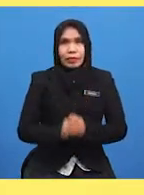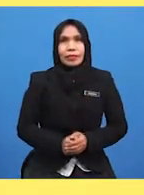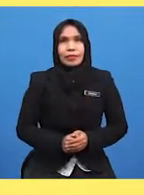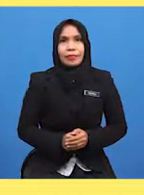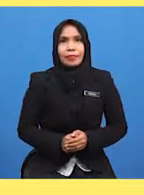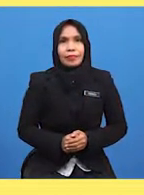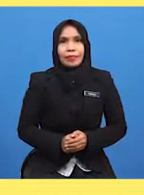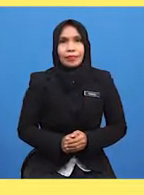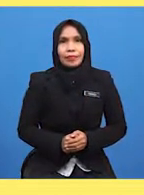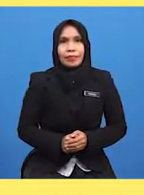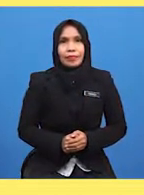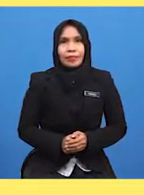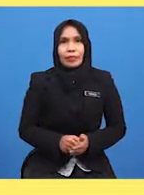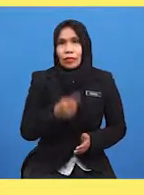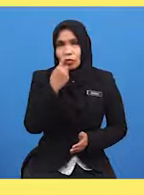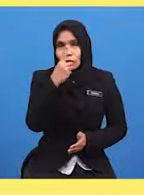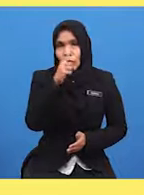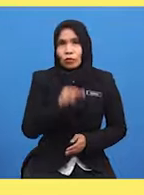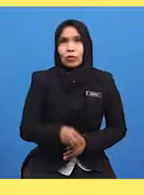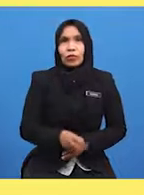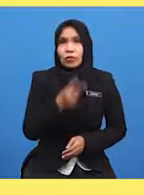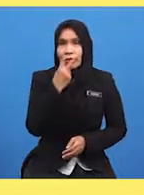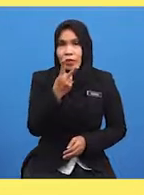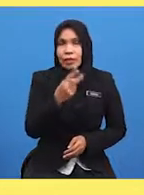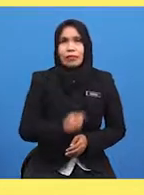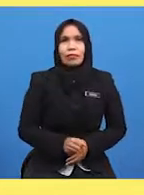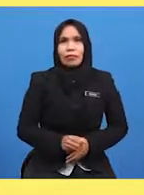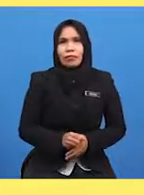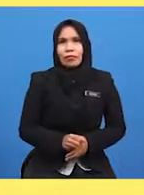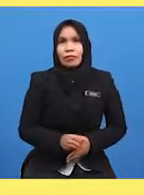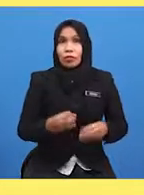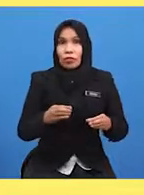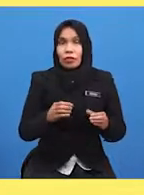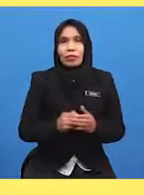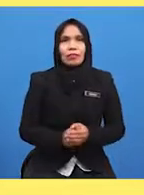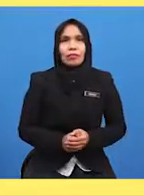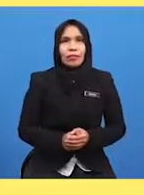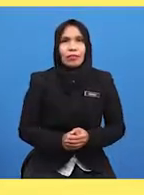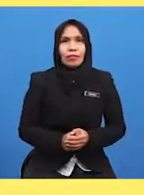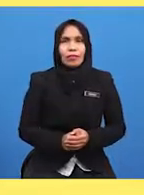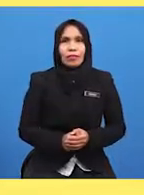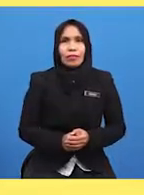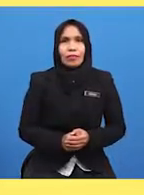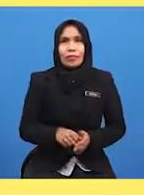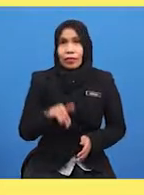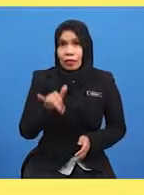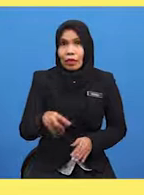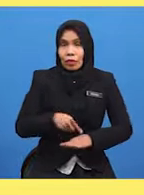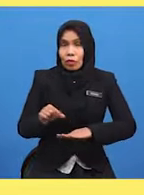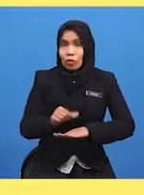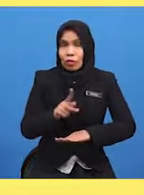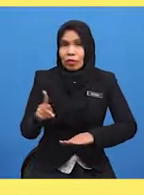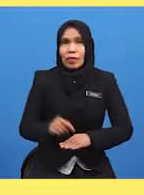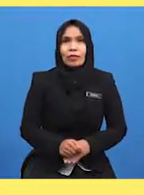32 ini adalah untuk melihat chat segi strategi digunakan oleh fase barat pagi meluaskan